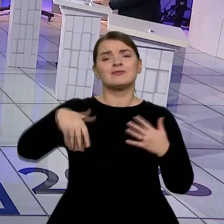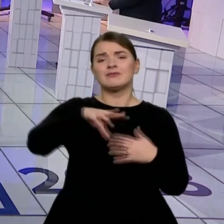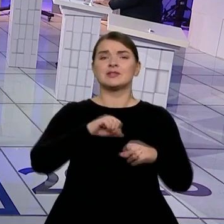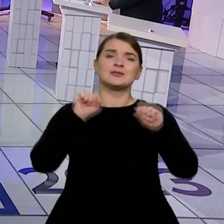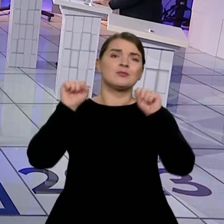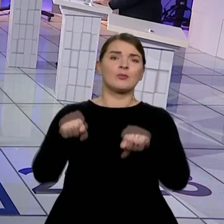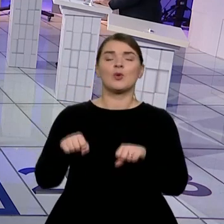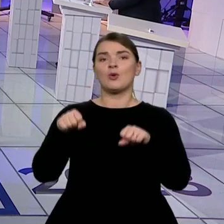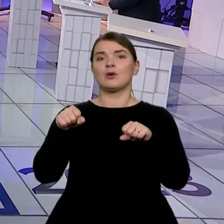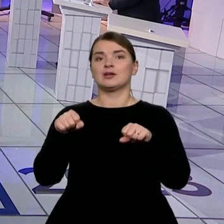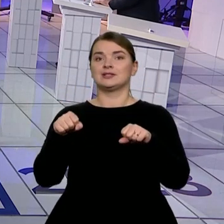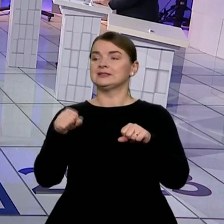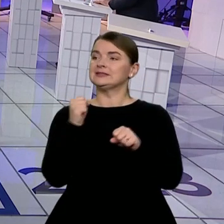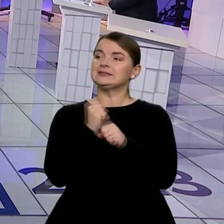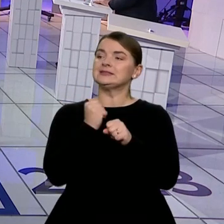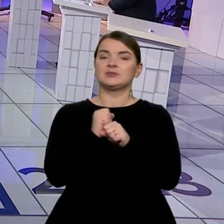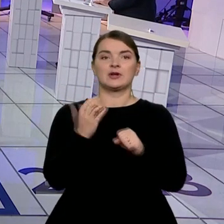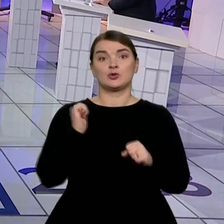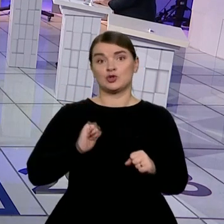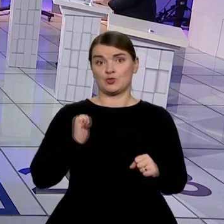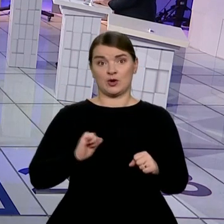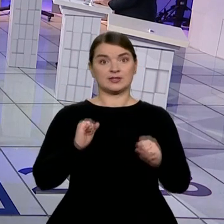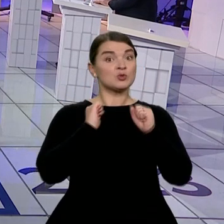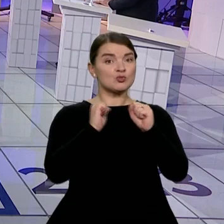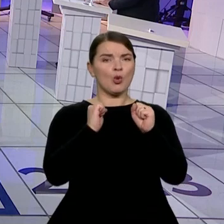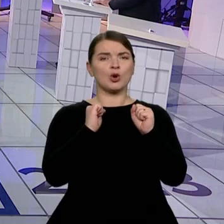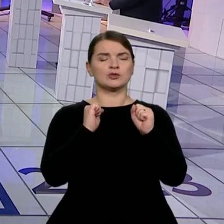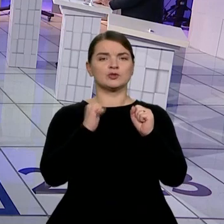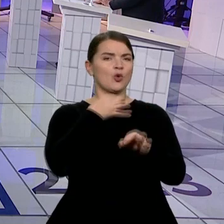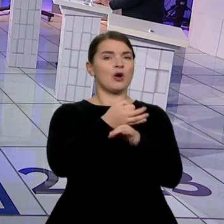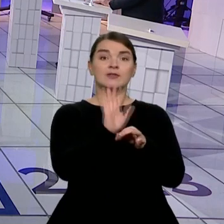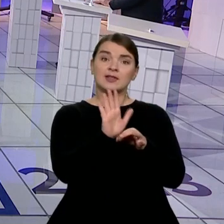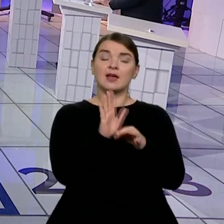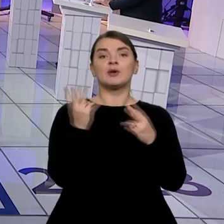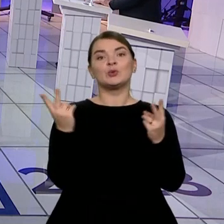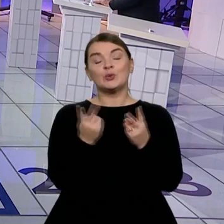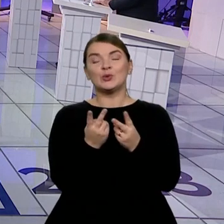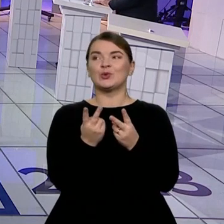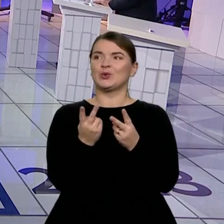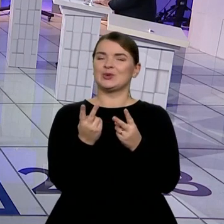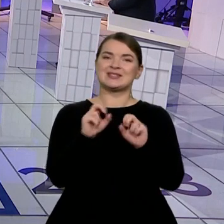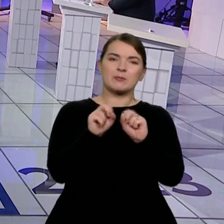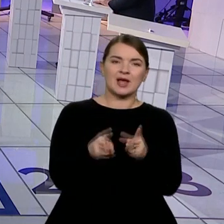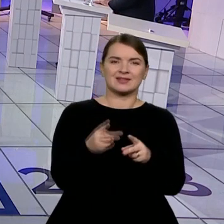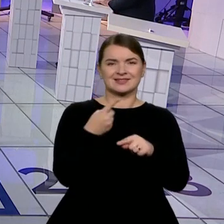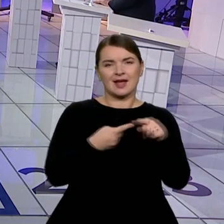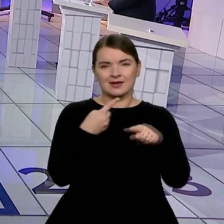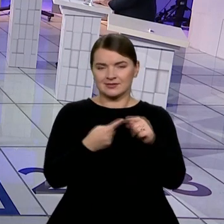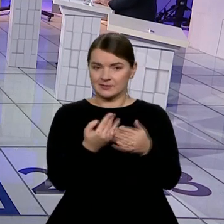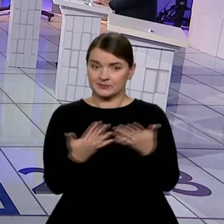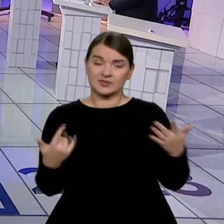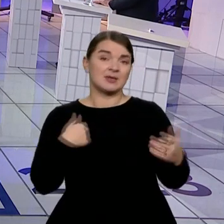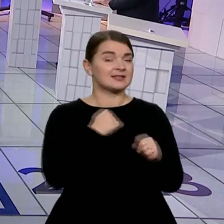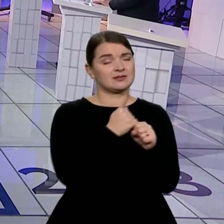tiesiog žmonės, kurie ir nėra sportininkai, ir netam reikia įrangos, prie to tikrai nėra dirbame ir mes tikrai esame nusiteikę